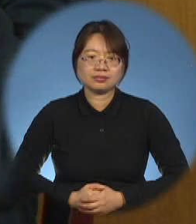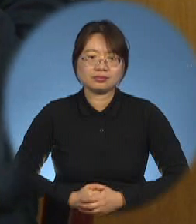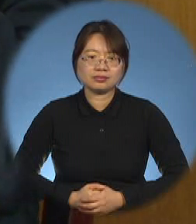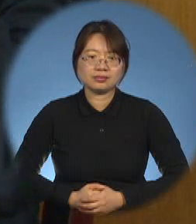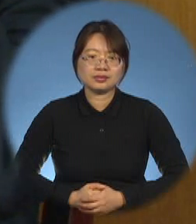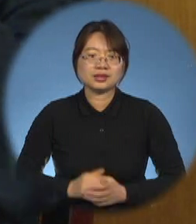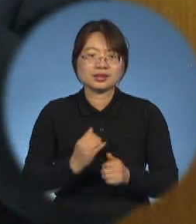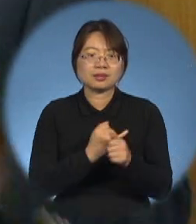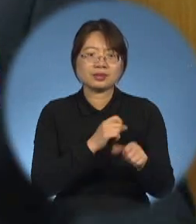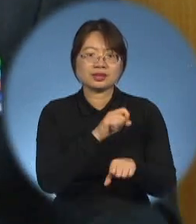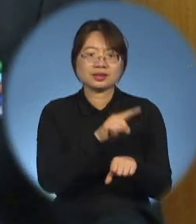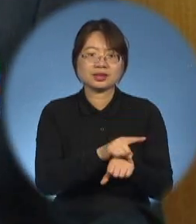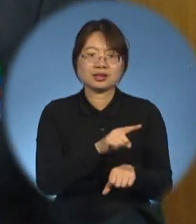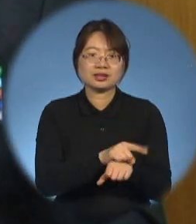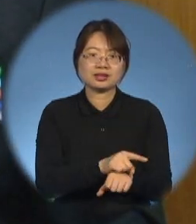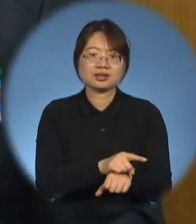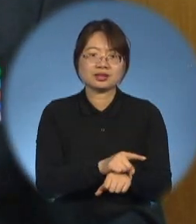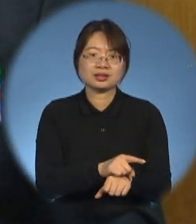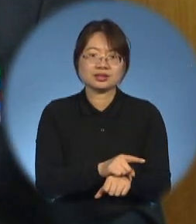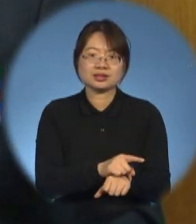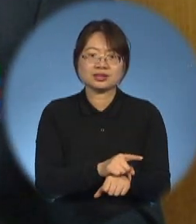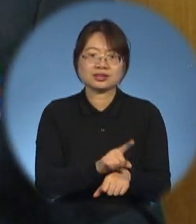양말 수 없게 거예